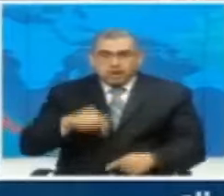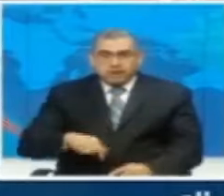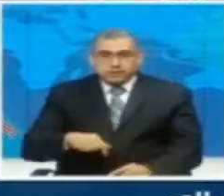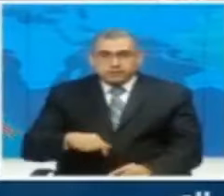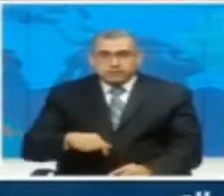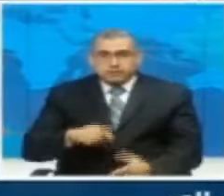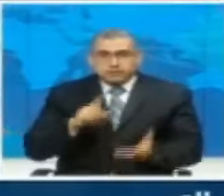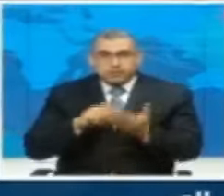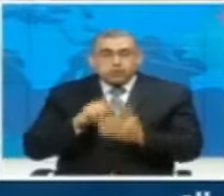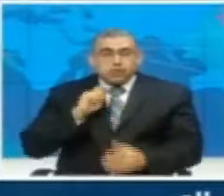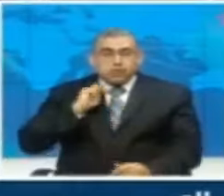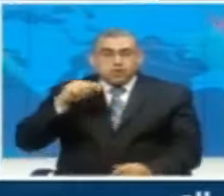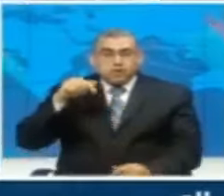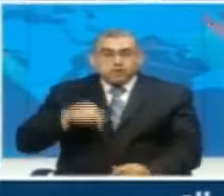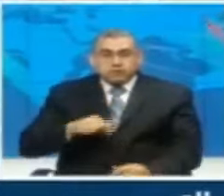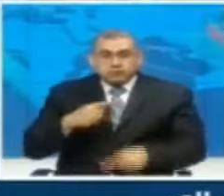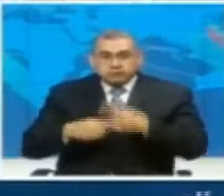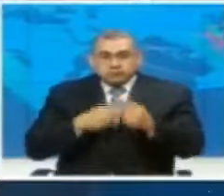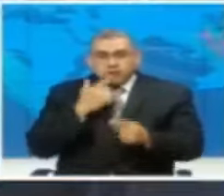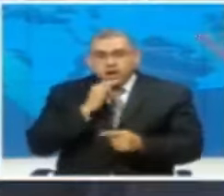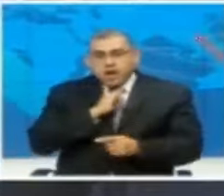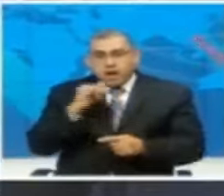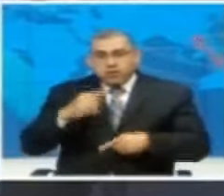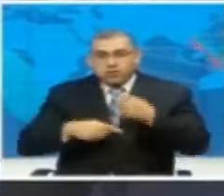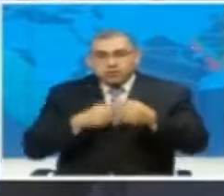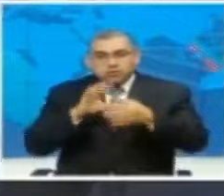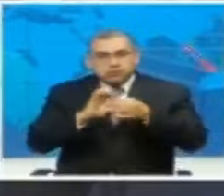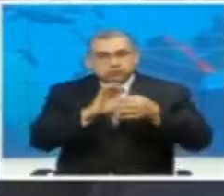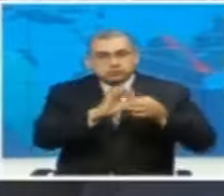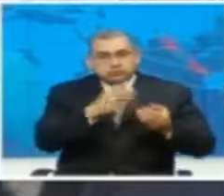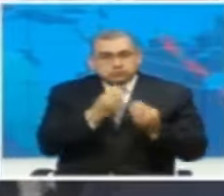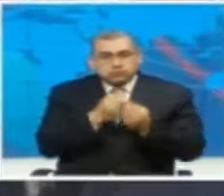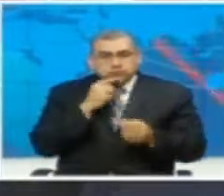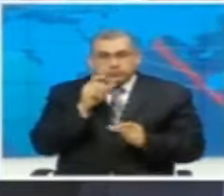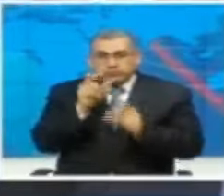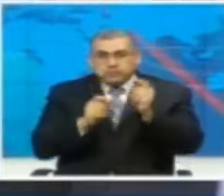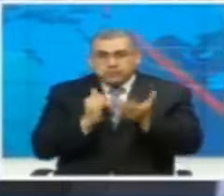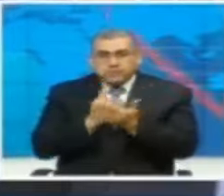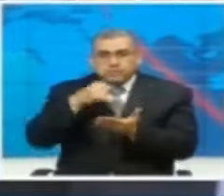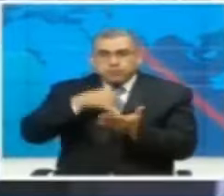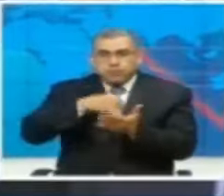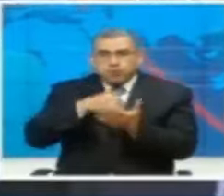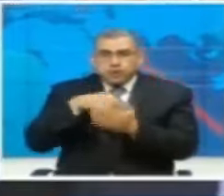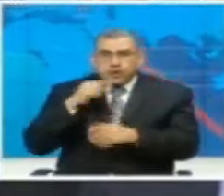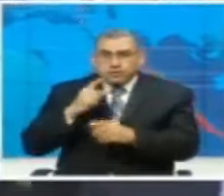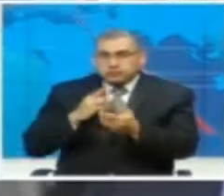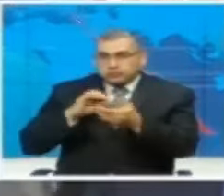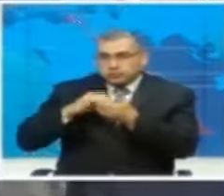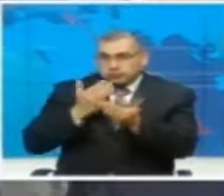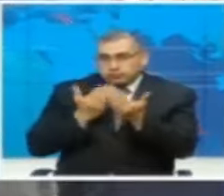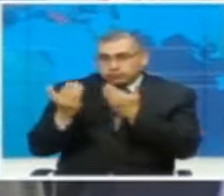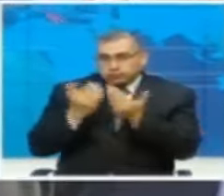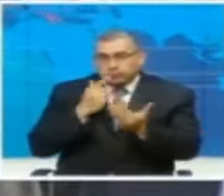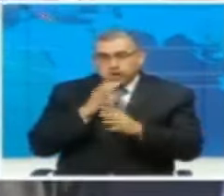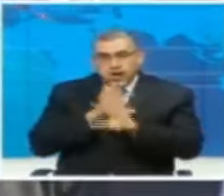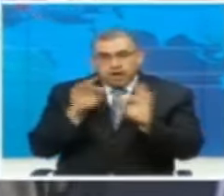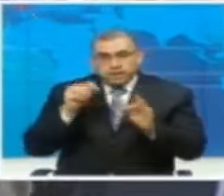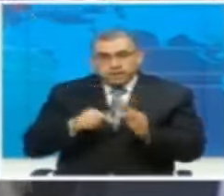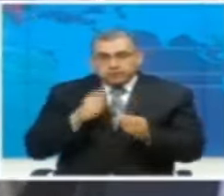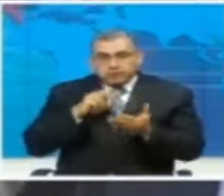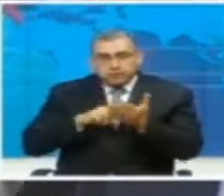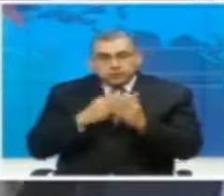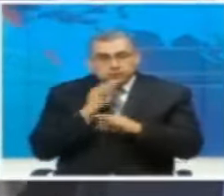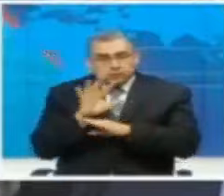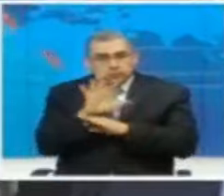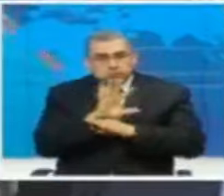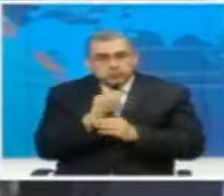طبعا المحافظة الحقيقة دايما بتبقى بتتواصل مع المديرية من خلال التنسيق في كل حاجة الحقيقة، يعني تهيئة الجو